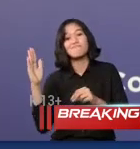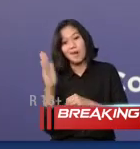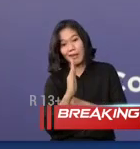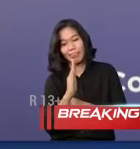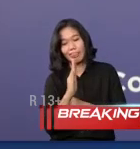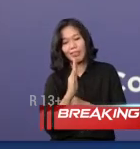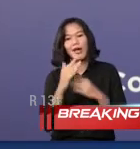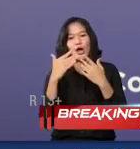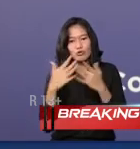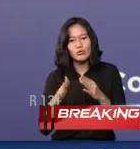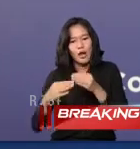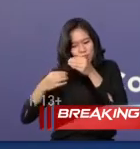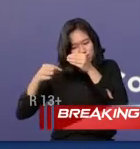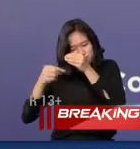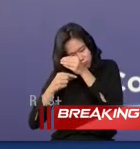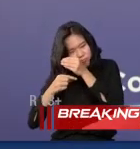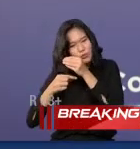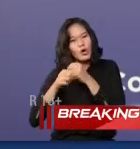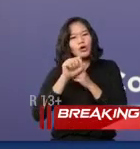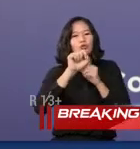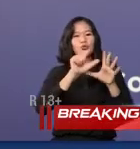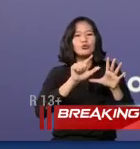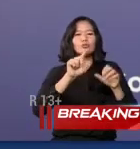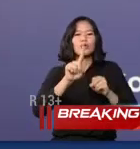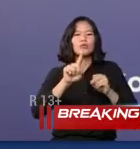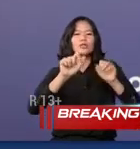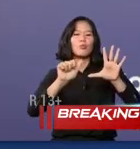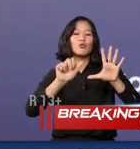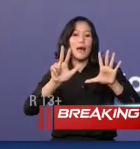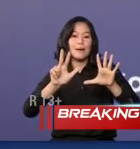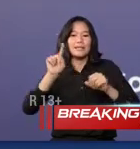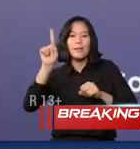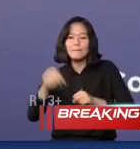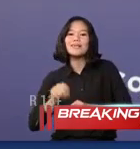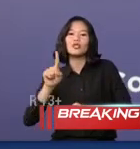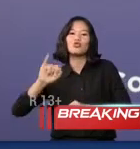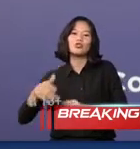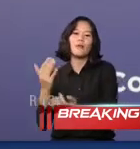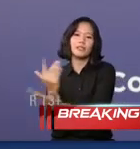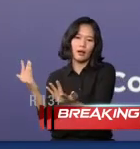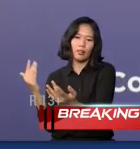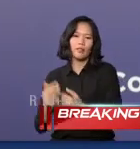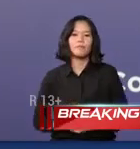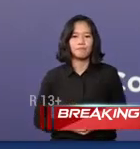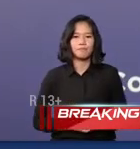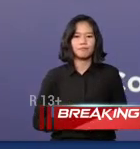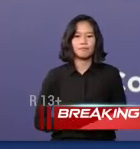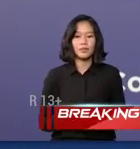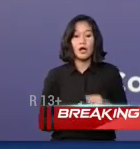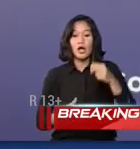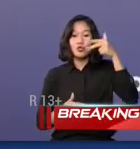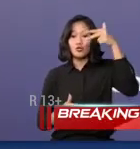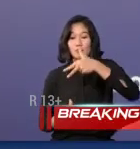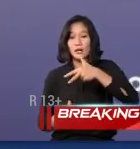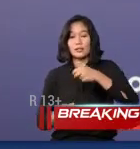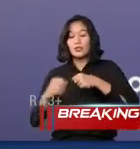ia telah melakukan pemeriksaan 7168 persatu juta penduduk Hai kemudian Sumatera